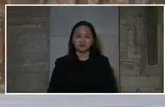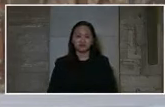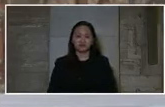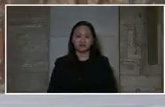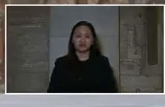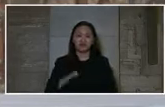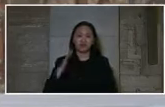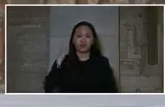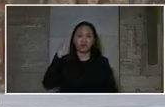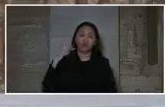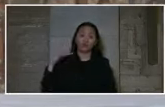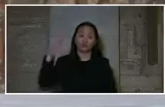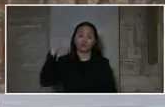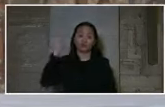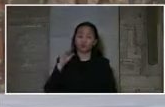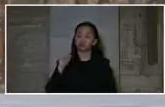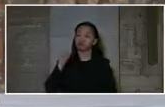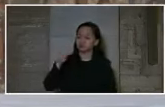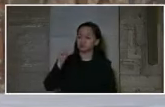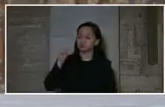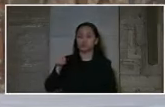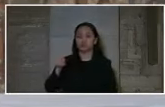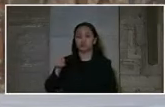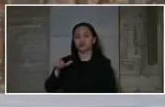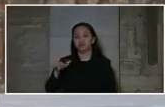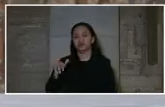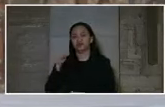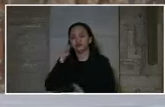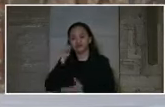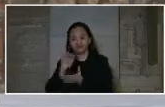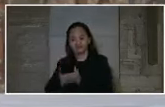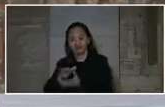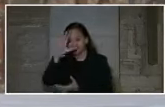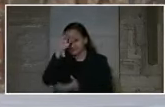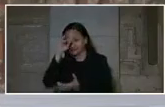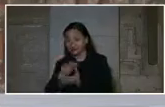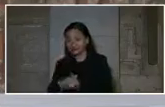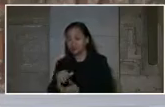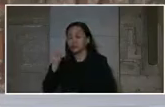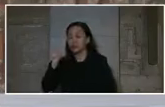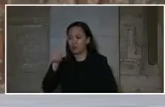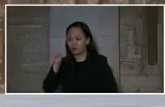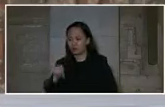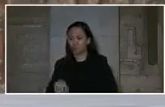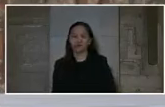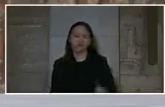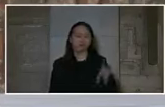Nung umoo ka sa iyong asawa, humindi ka na rin sa buhay binata o buhay